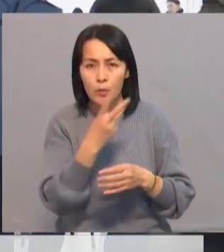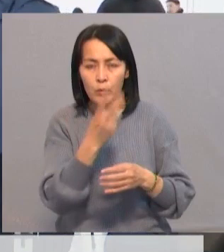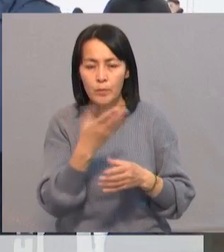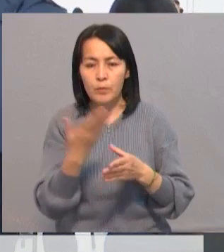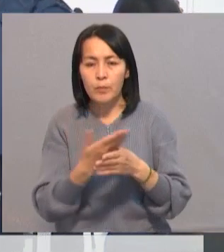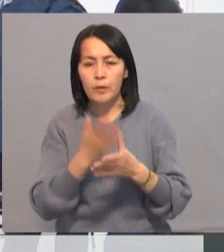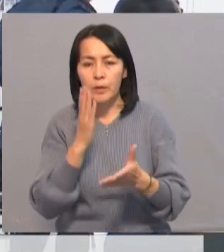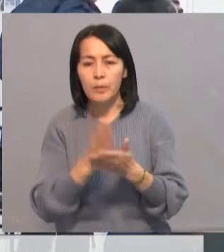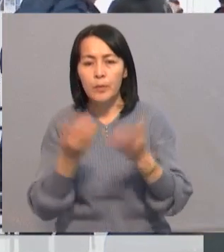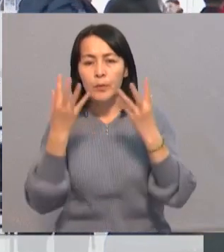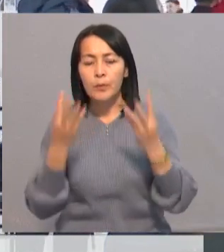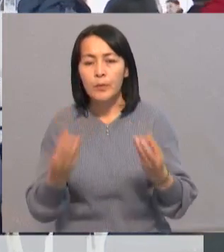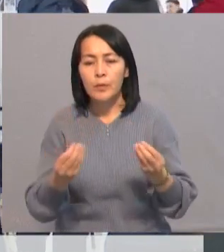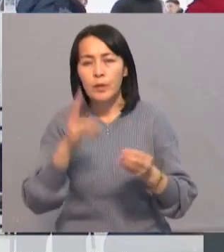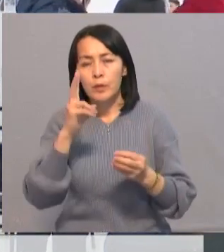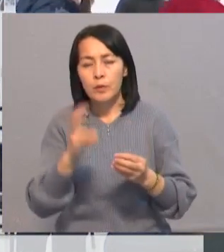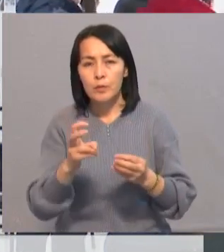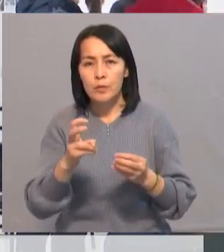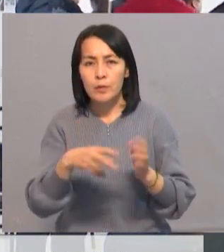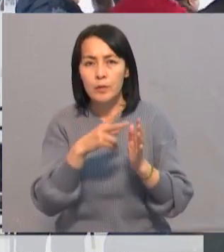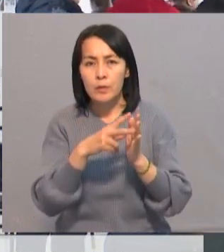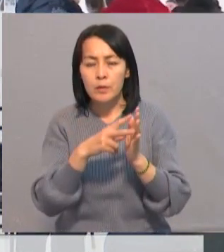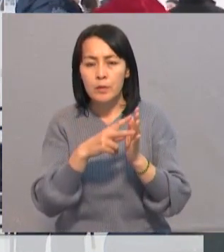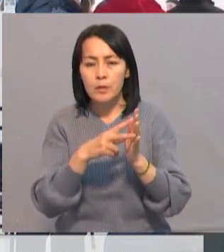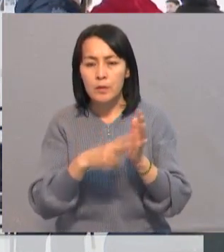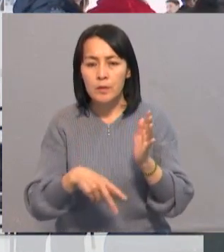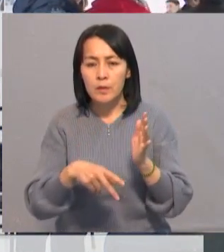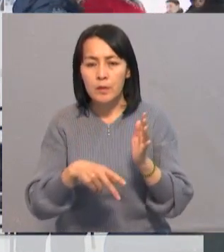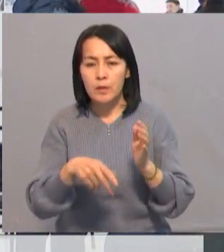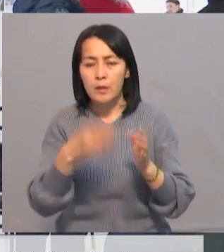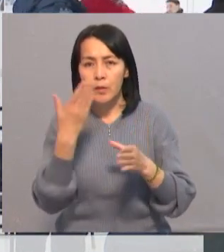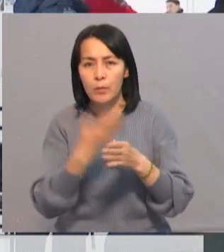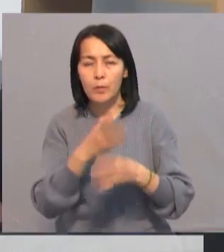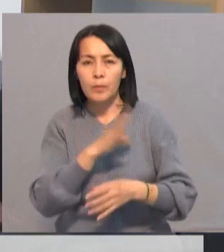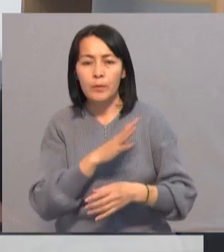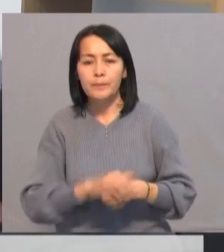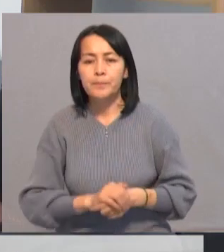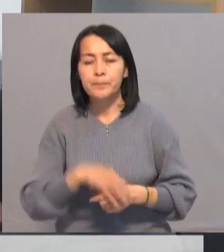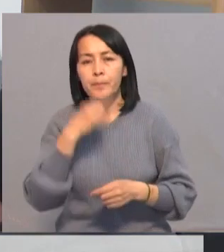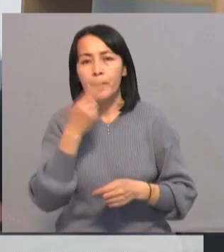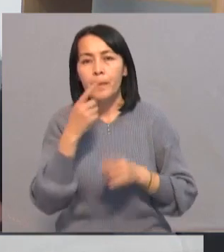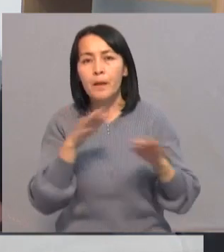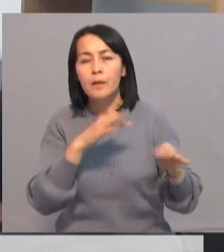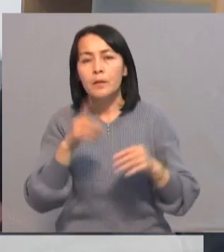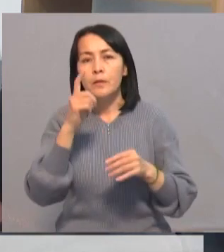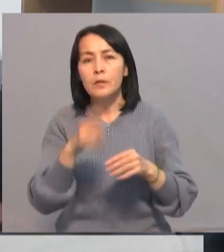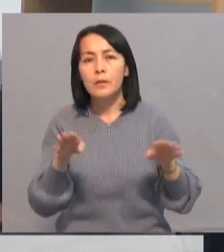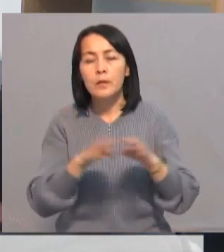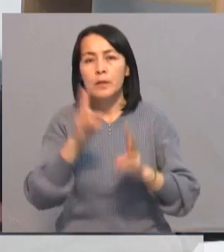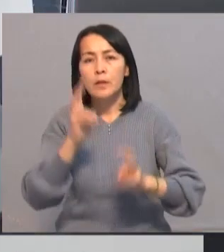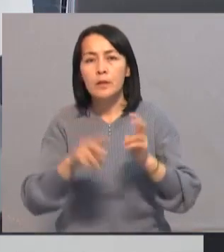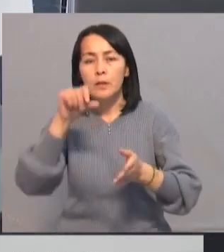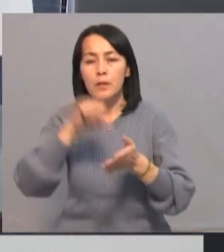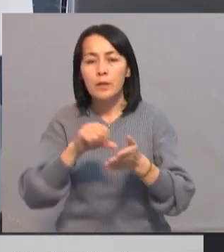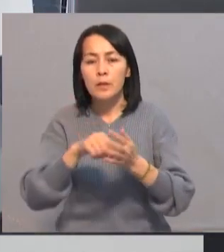көрсетілуде. Бүгінгі таңда 280 әлеуметтік көмек көрсетілді. Айтулы шараға 100-ге тарта кәсіпорын